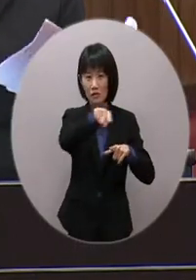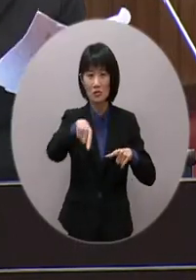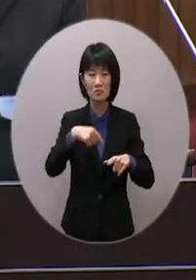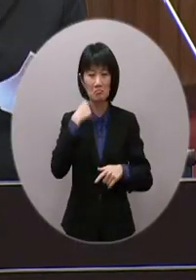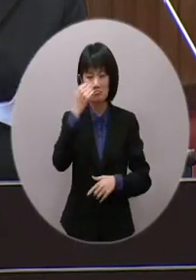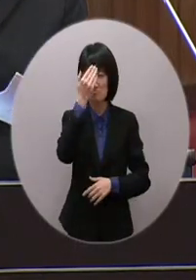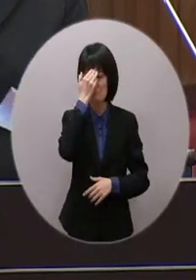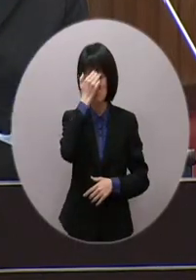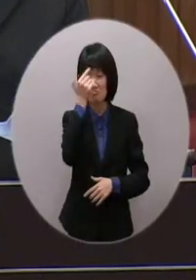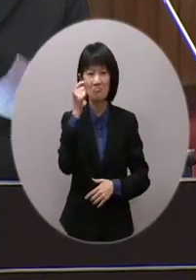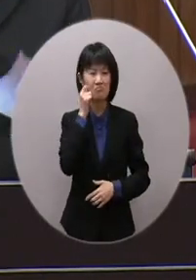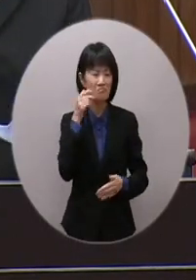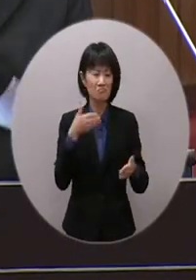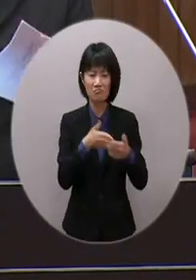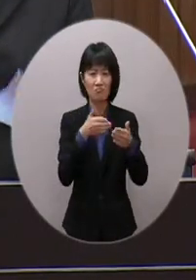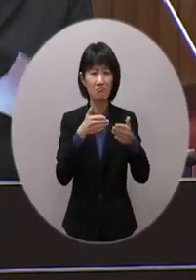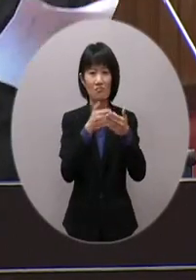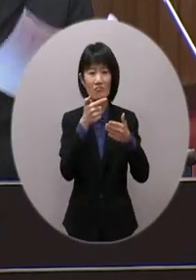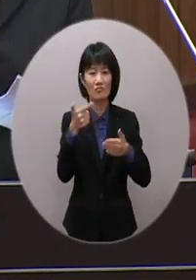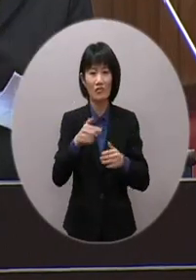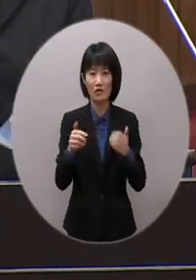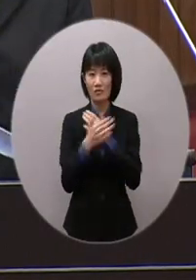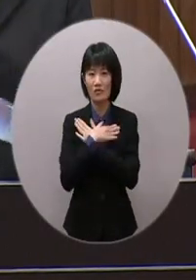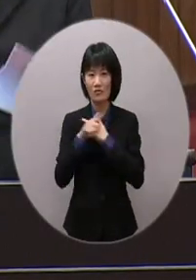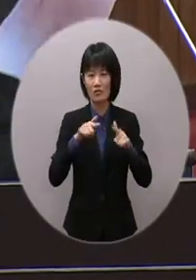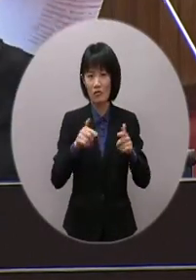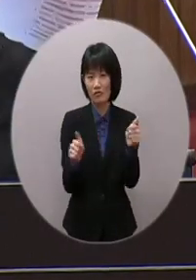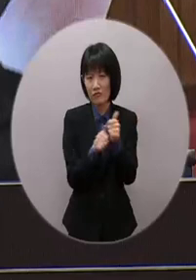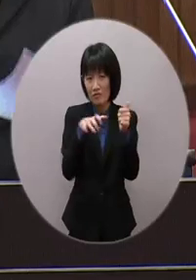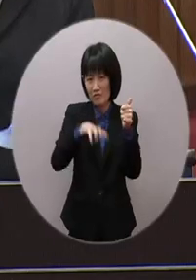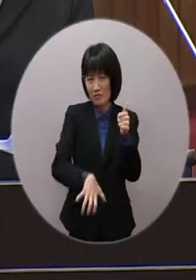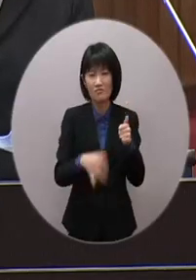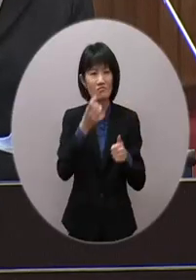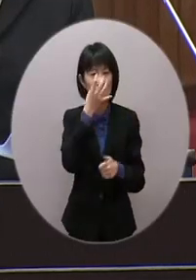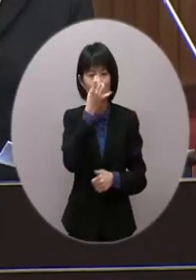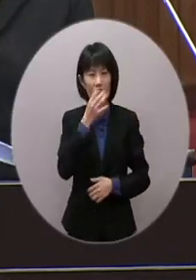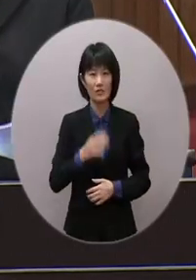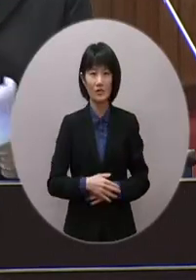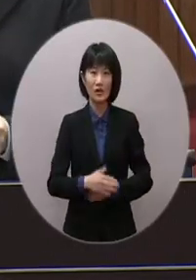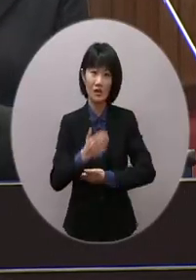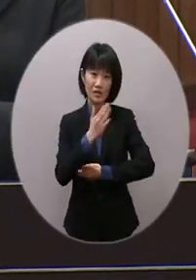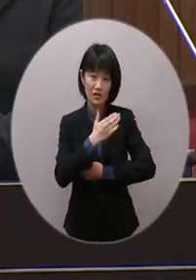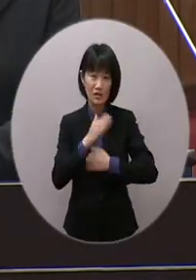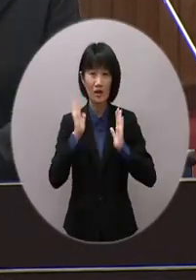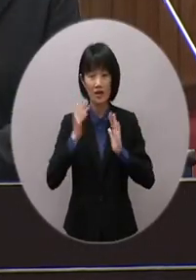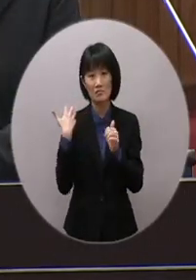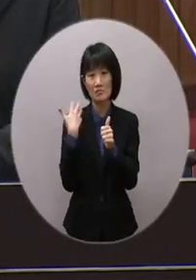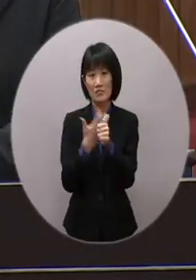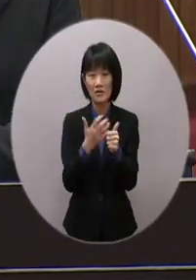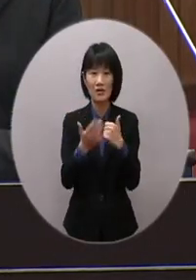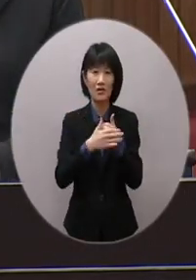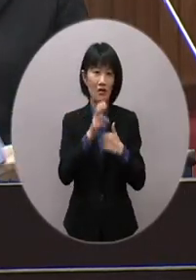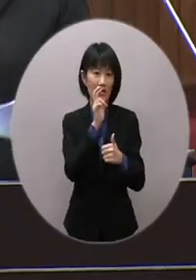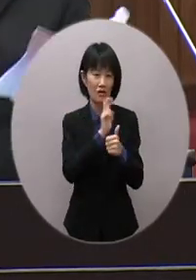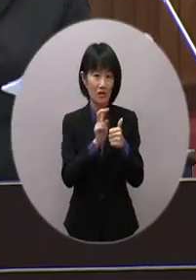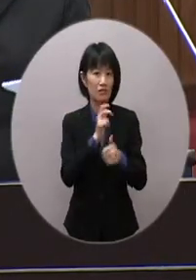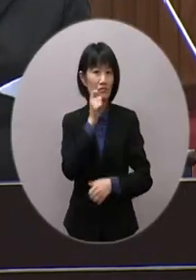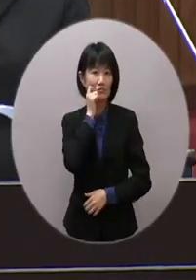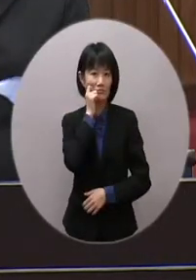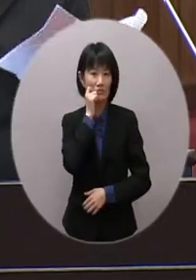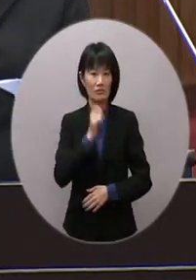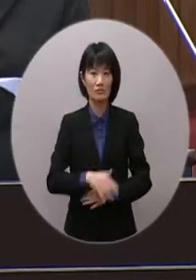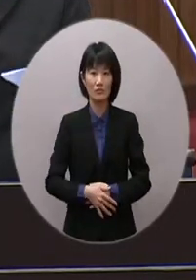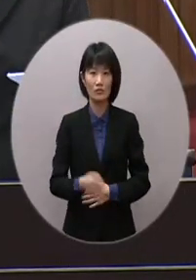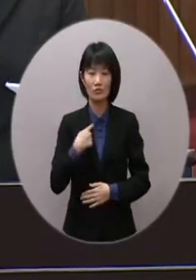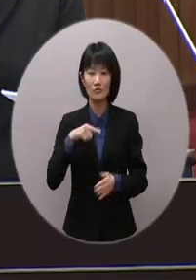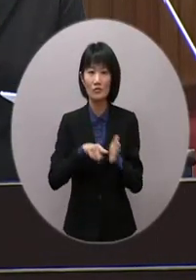得很困难，根本没有办法设立所谓的托婴中心或是幼儿园。那我们当